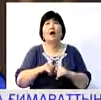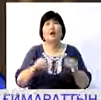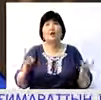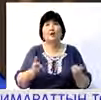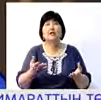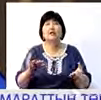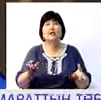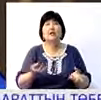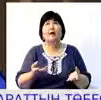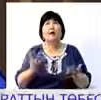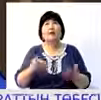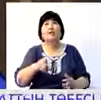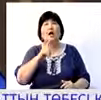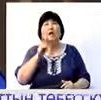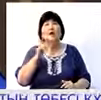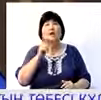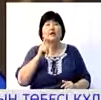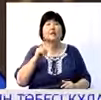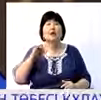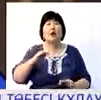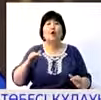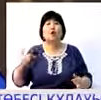Және жас ұрпақтың бойында,